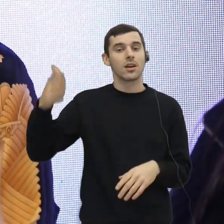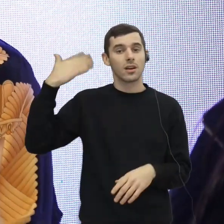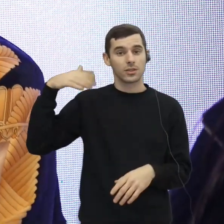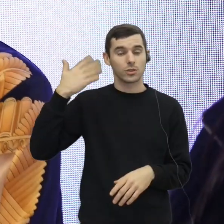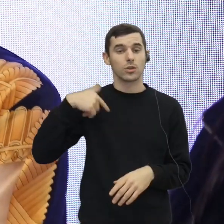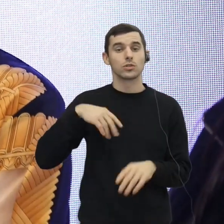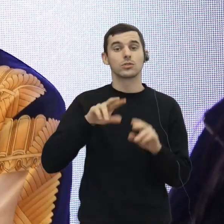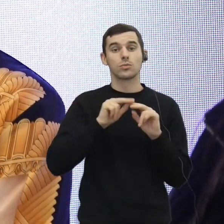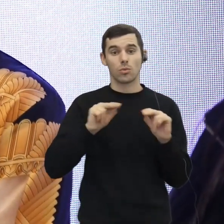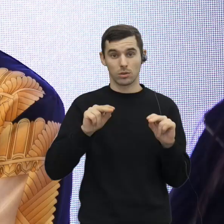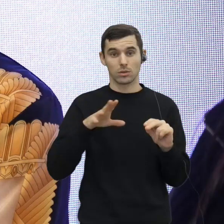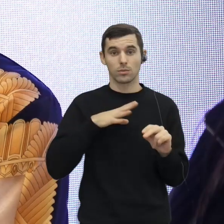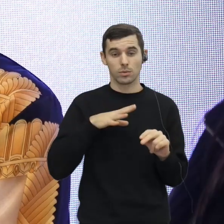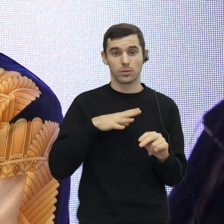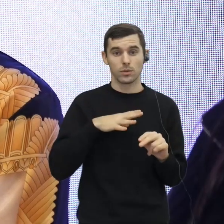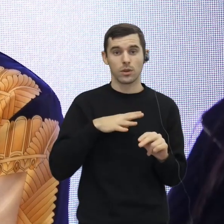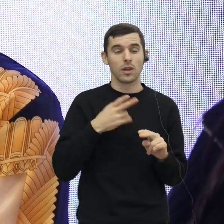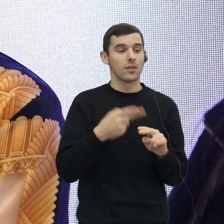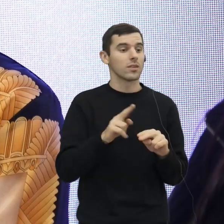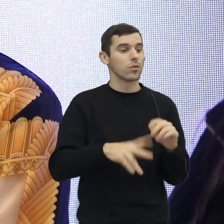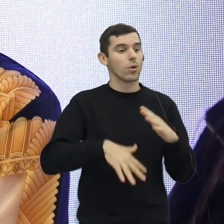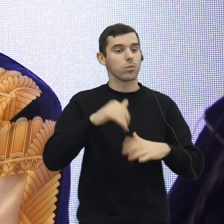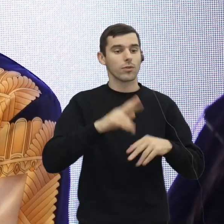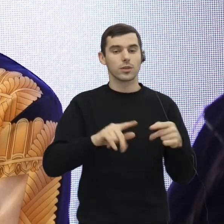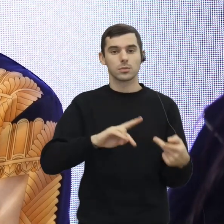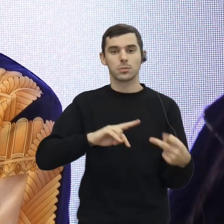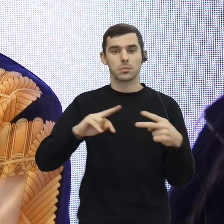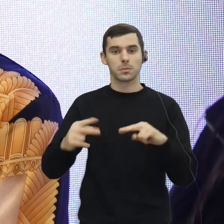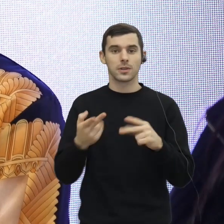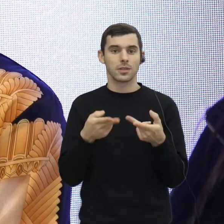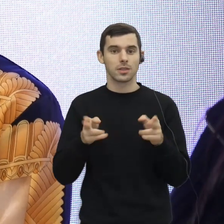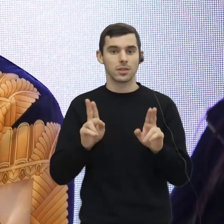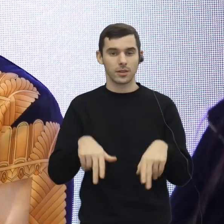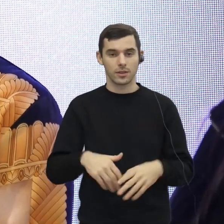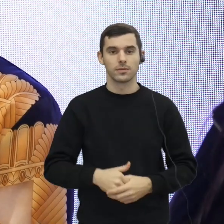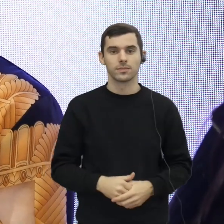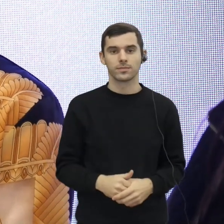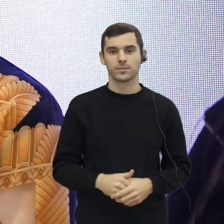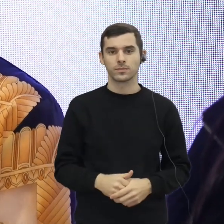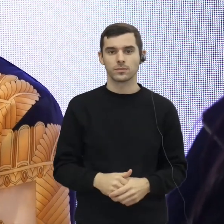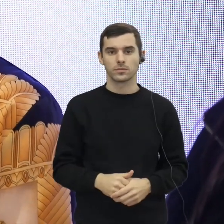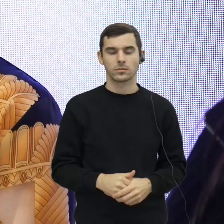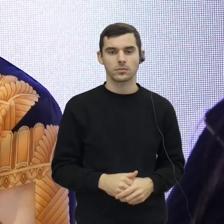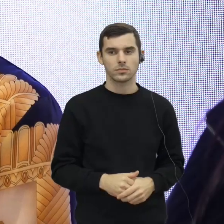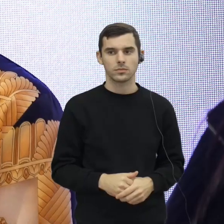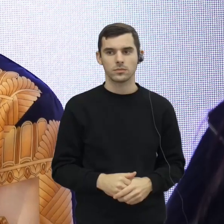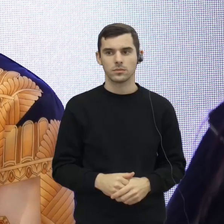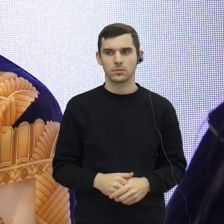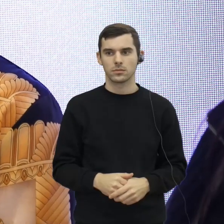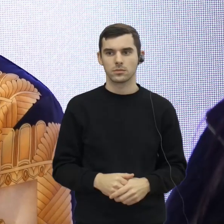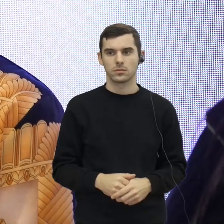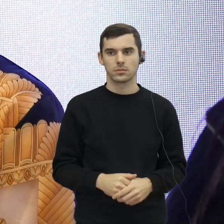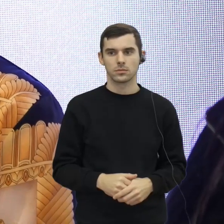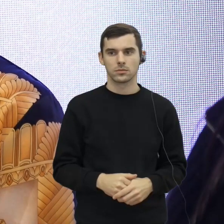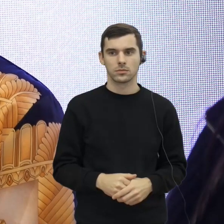So I just kind of, when I realized that, okay, I need to transition, I was like, okay, I will try to